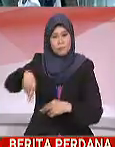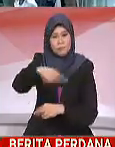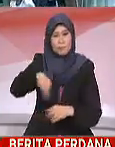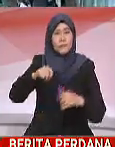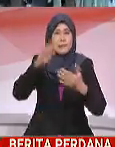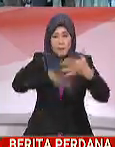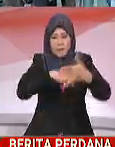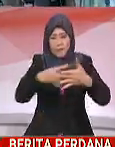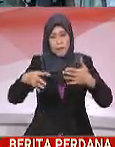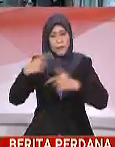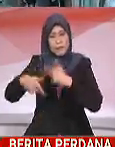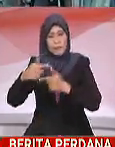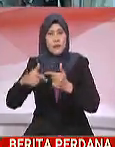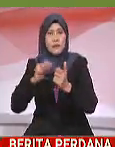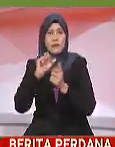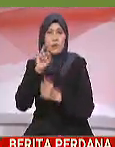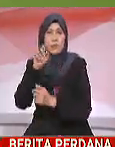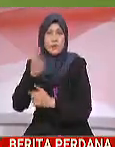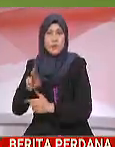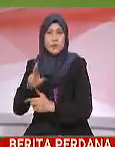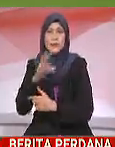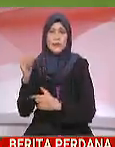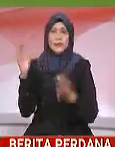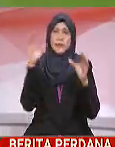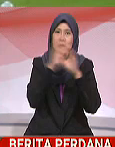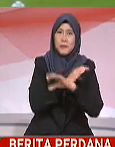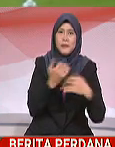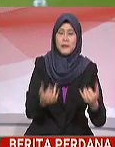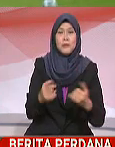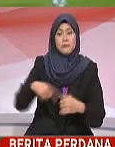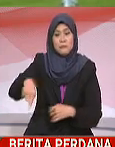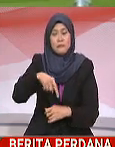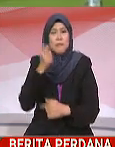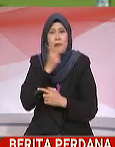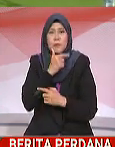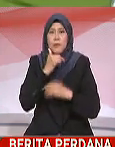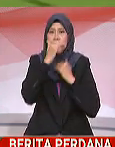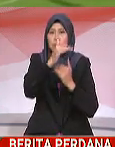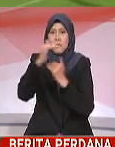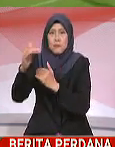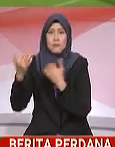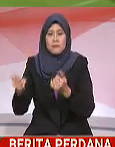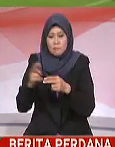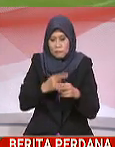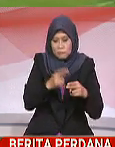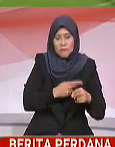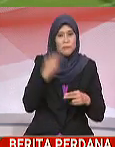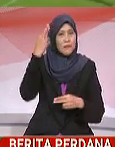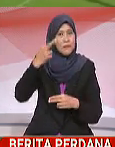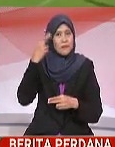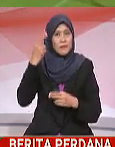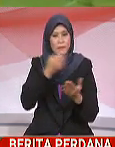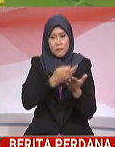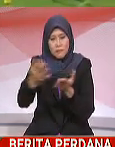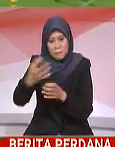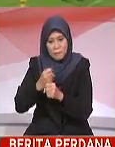jadual Liga Super yang padat serta mencabar musim ini beliau enggan menjadikan tempoh PR musim yang singkat sebagai alasan gagal